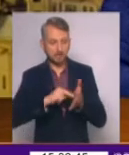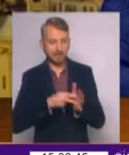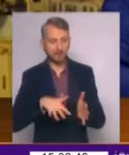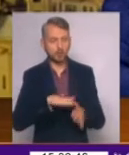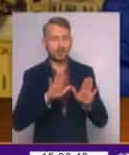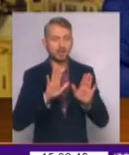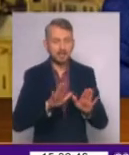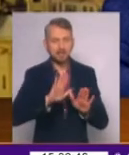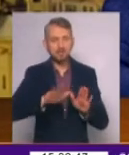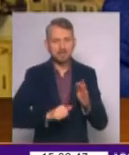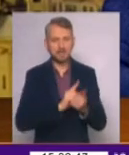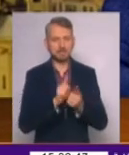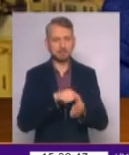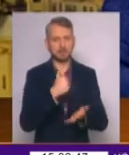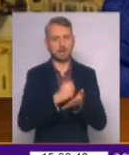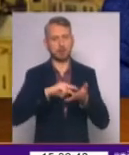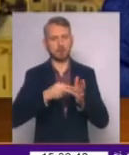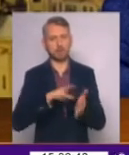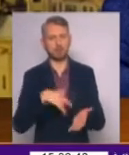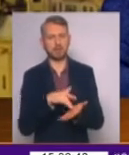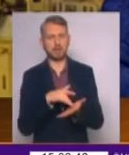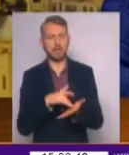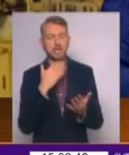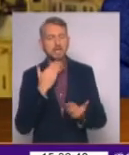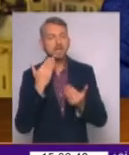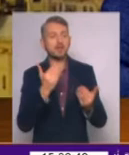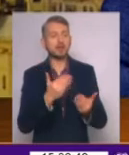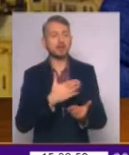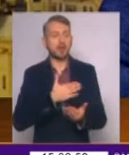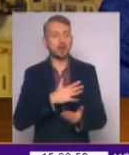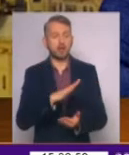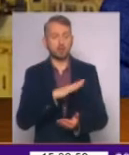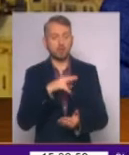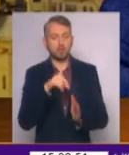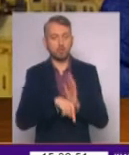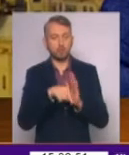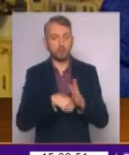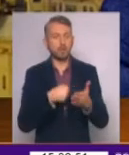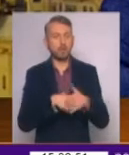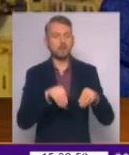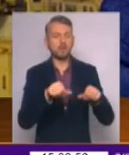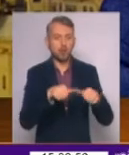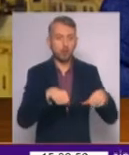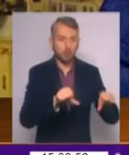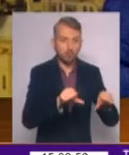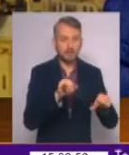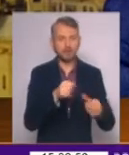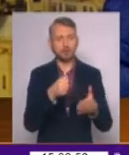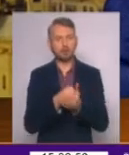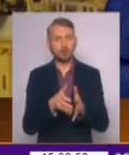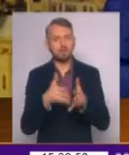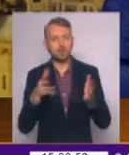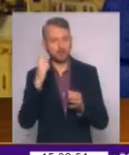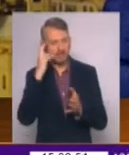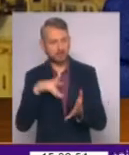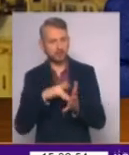після зміни генерального плану міста. Звернення наше було, по суті, до земельної комісії і до більшості Київської